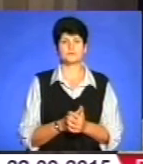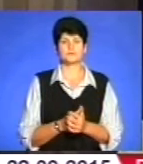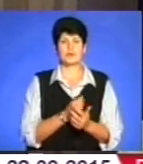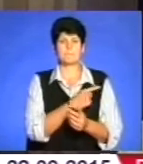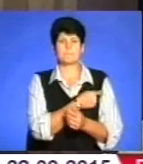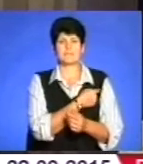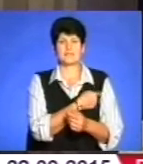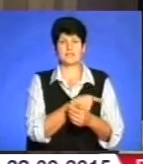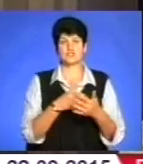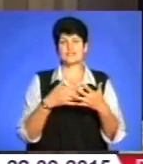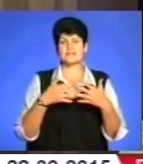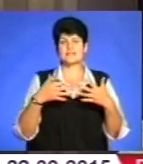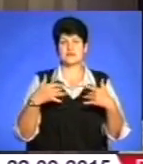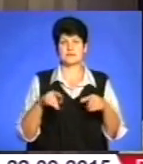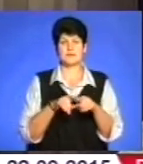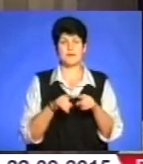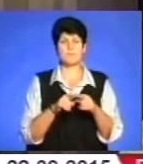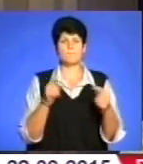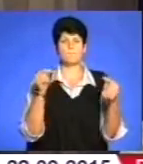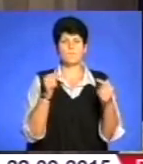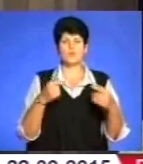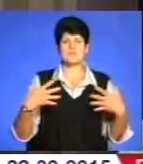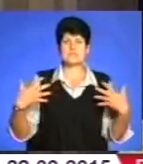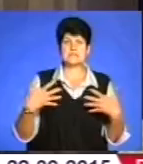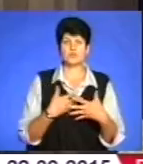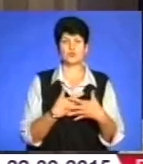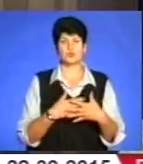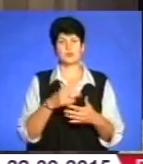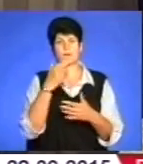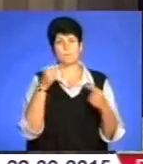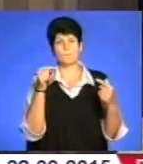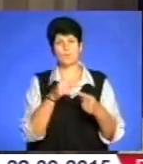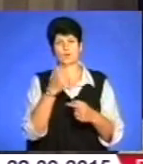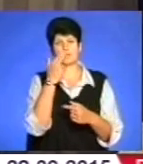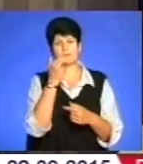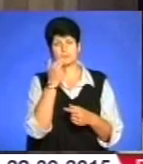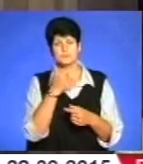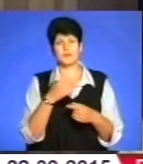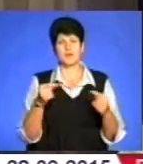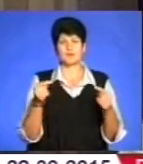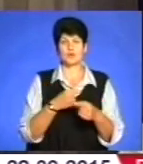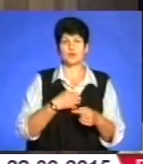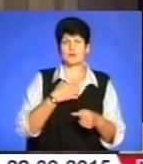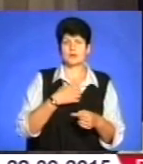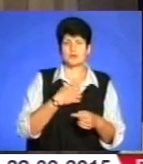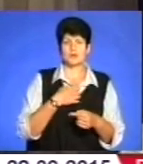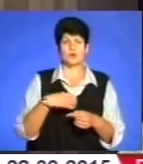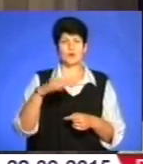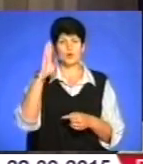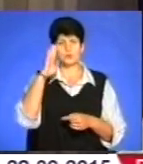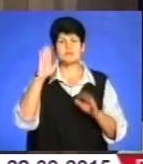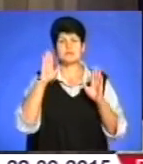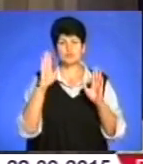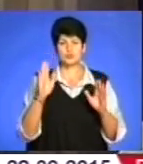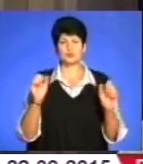медичні засоби, такі як протизастудні, протигрипозні, протинасморку, протибронхітів теж, тому що хлопці будуть мерзнути,